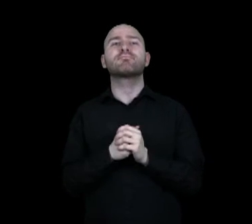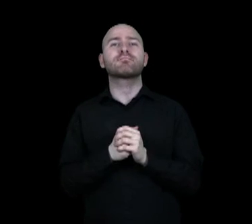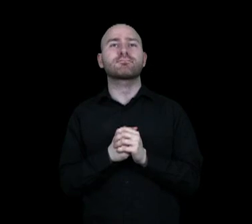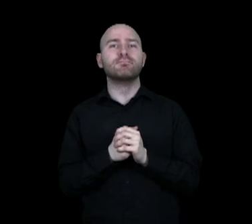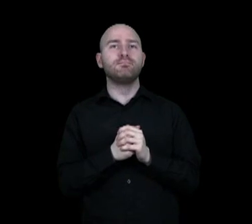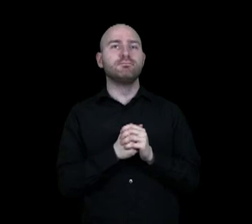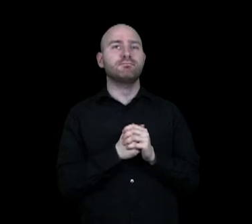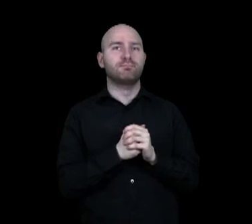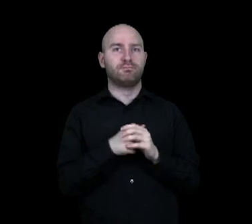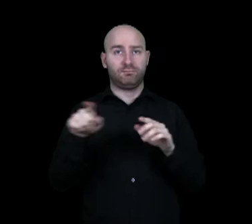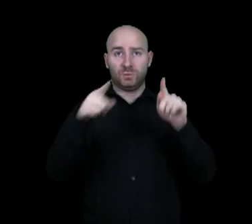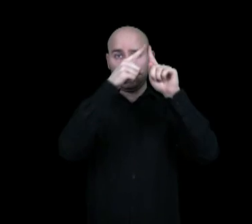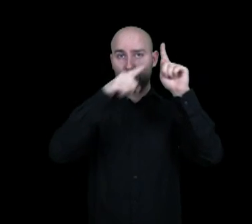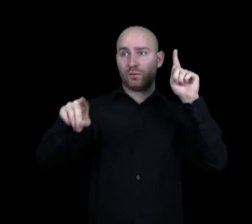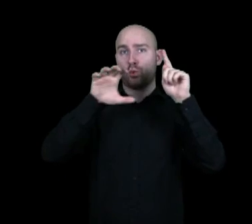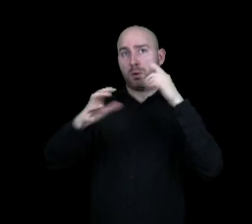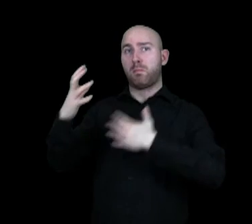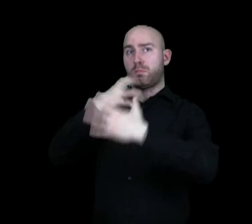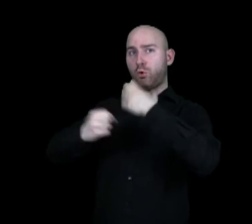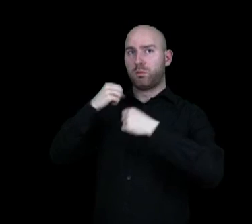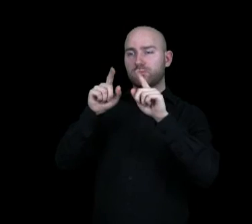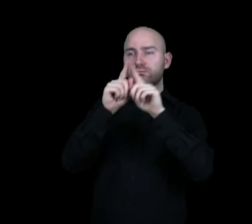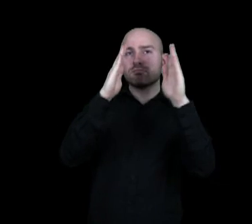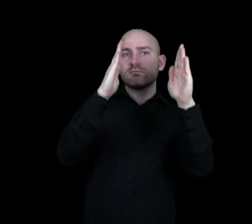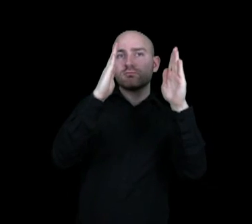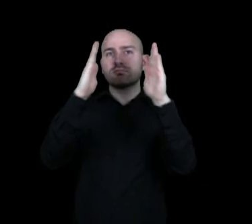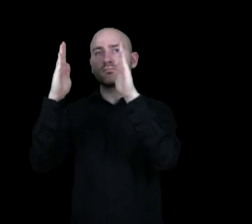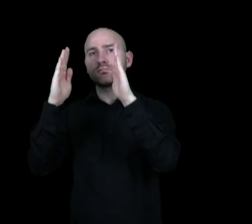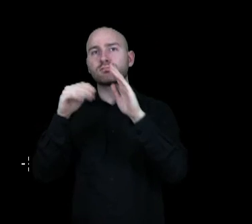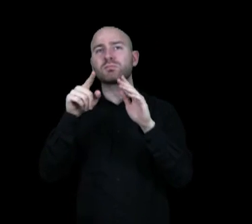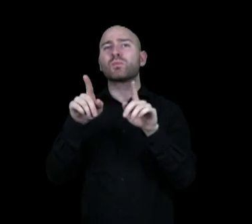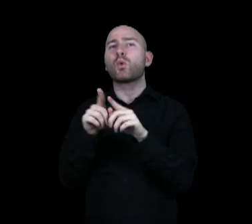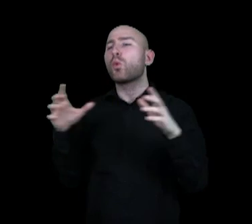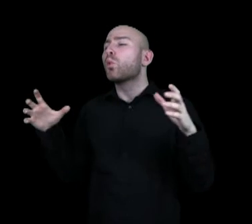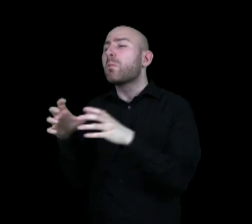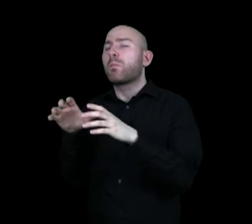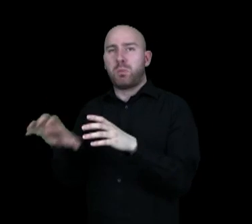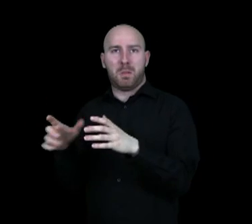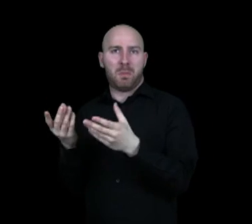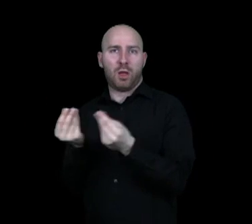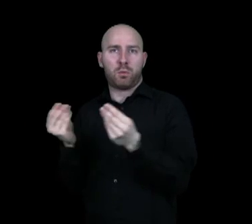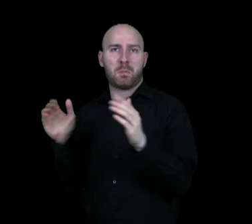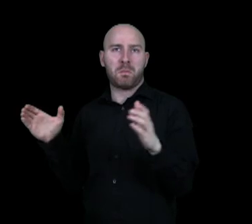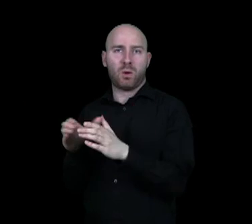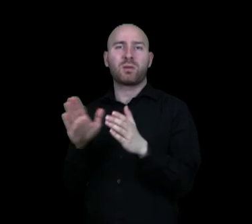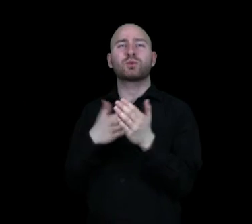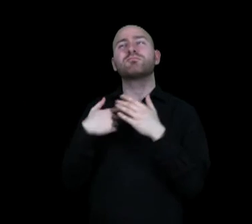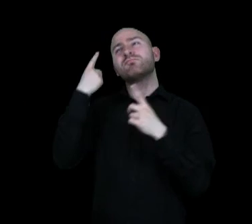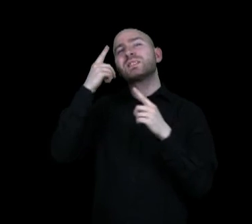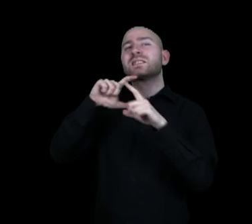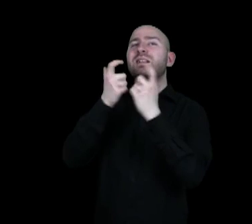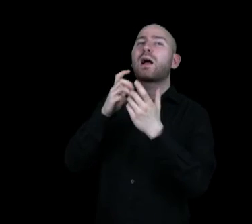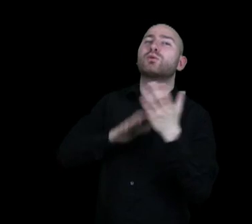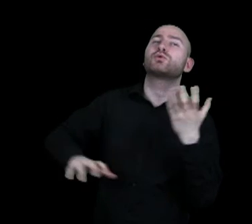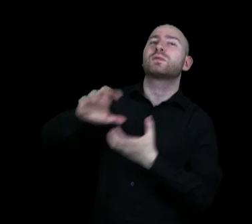To ujęcie mikroekonomiczne. Ale myślmy o globalnym popycie i podaży. Tu będzie globalnie. Napiszę